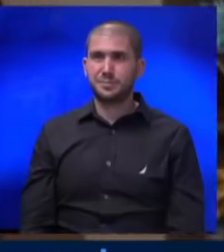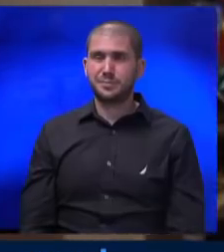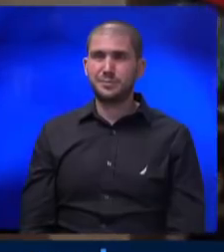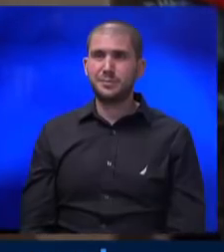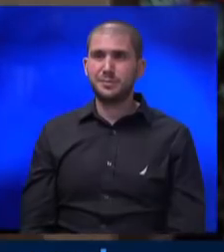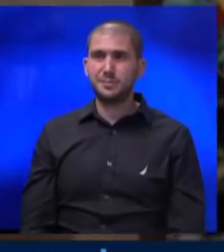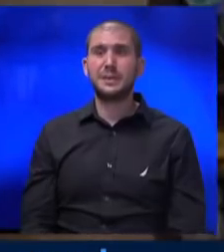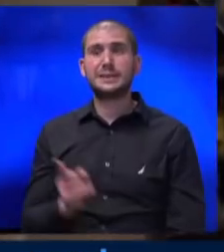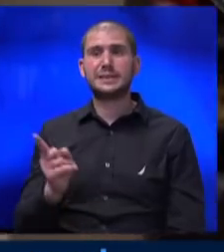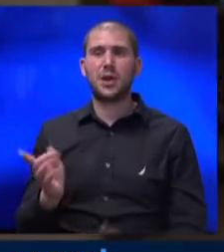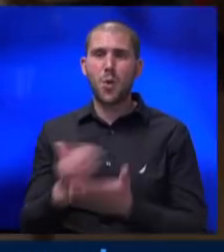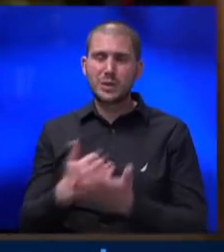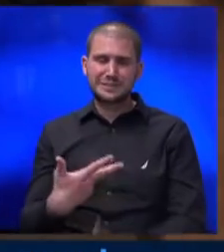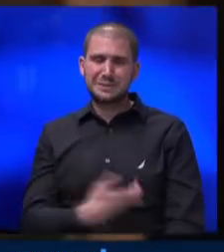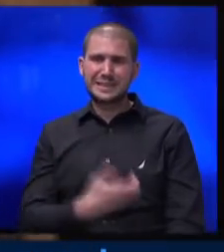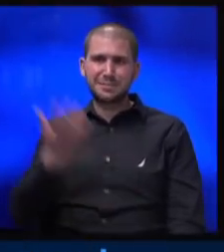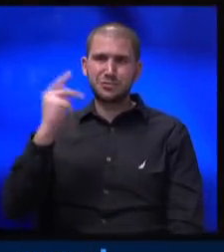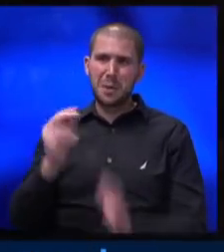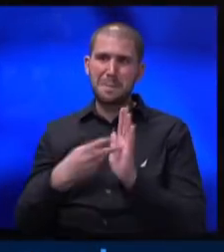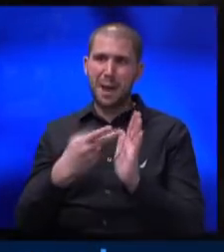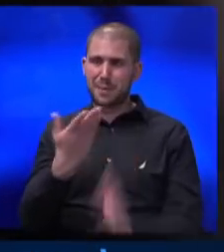זה כל אוסף המזריקים של פעמיים.